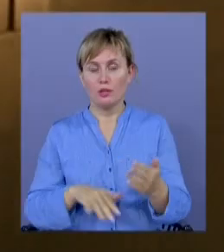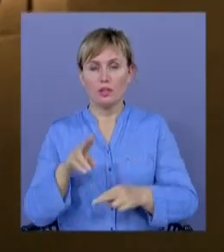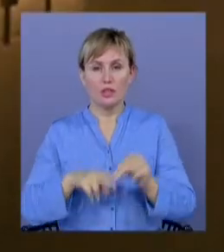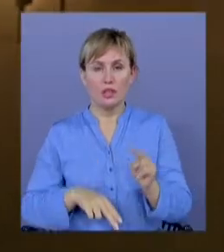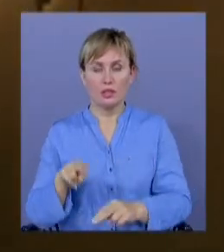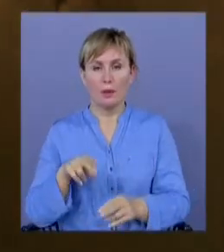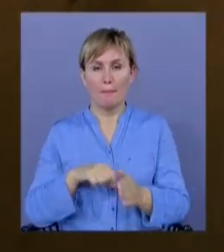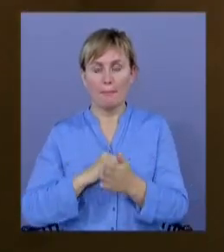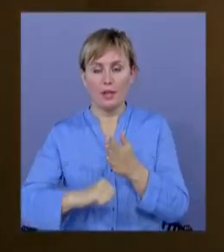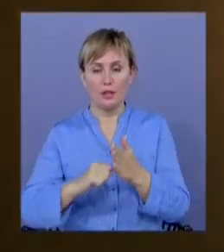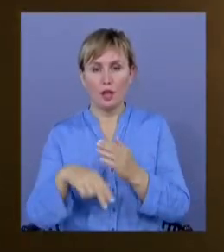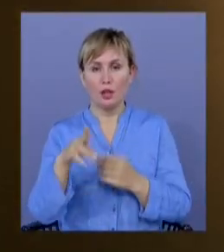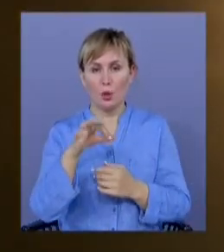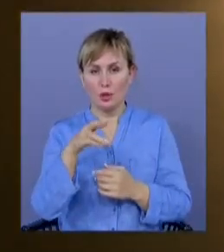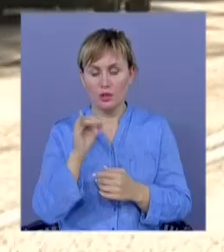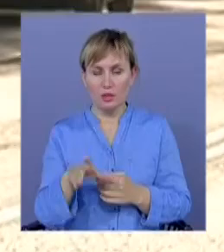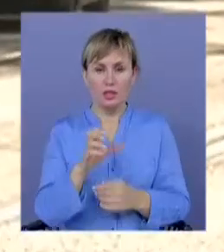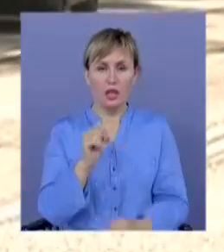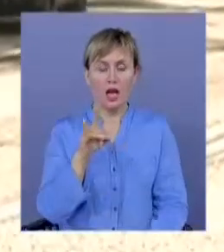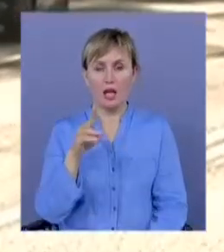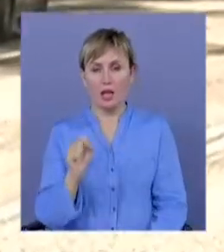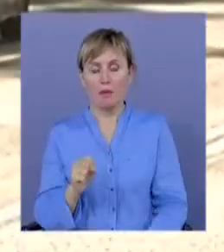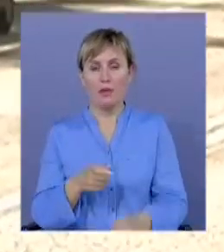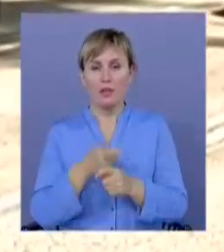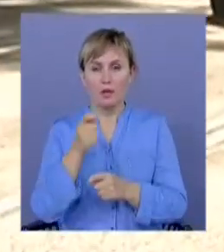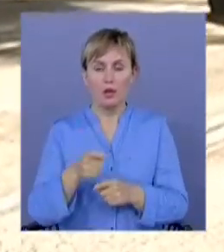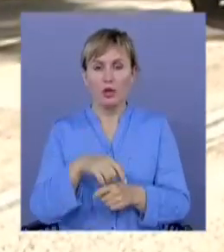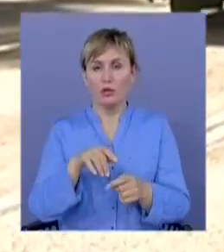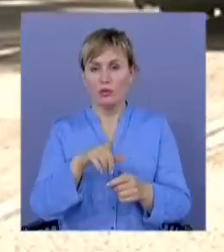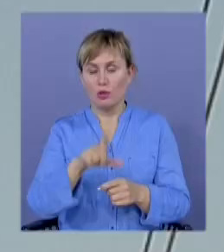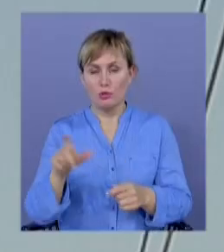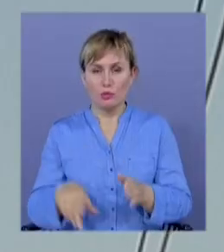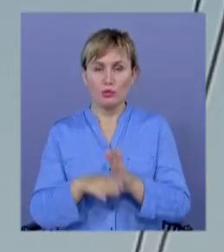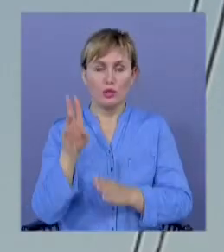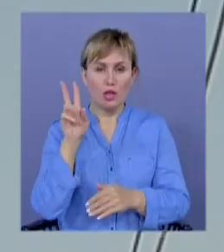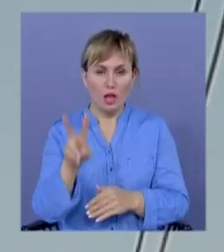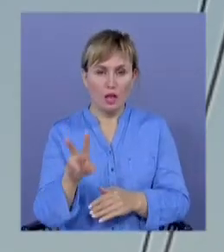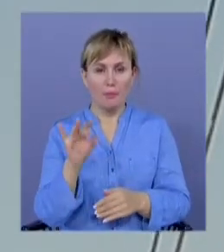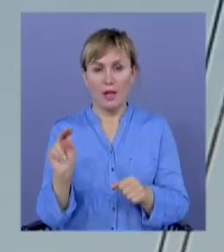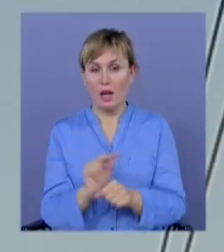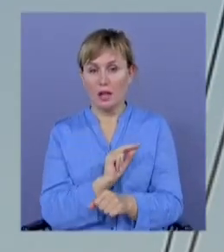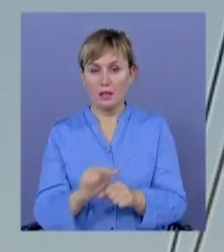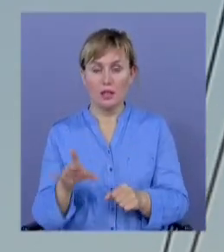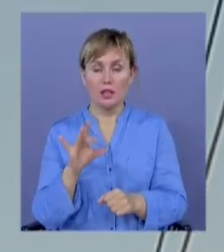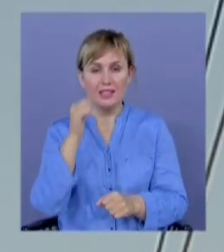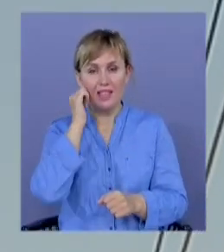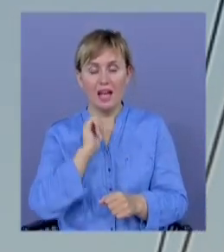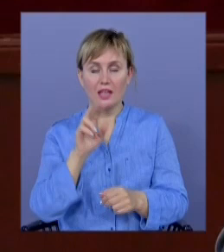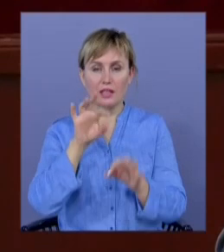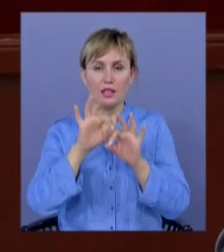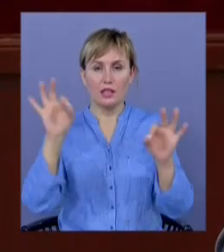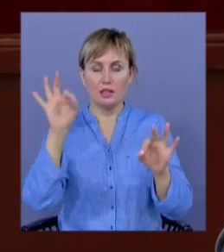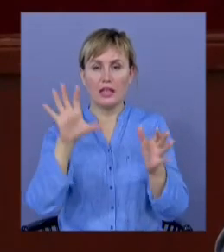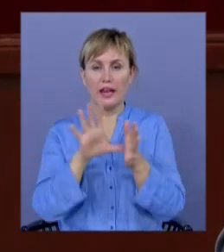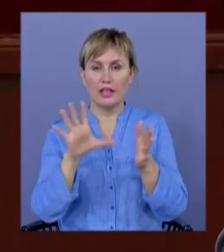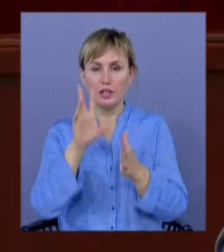строительство станций метро Достык и Сарарка. По запросу горожан улучшат троллейбусы, а точнее реконструируют изношенные сети.